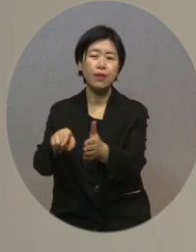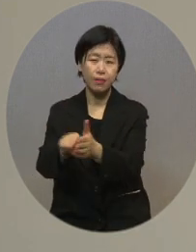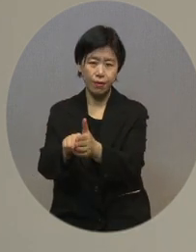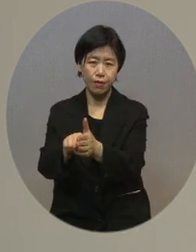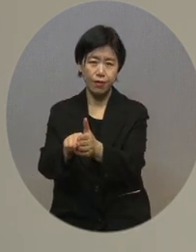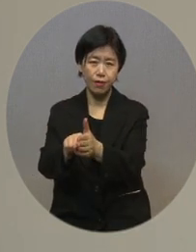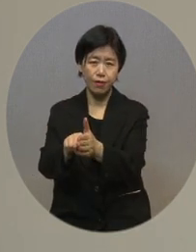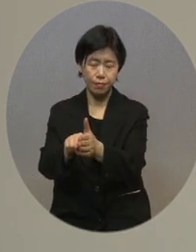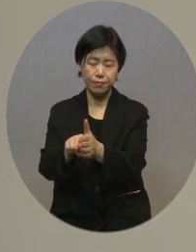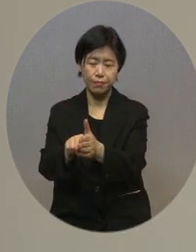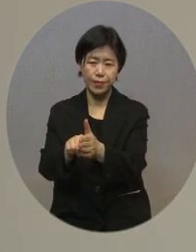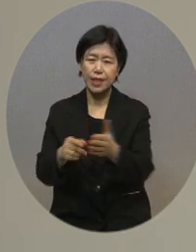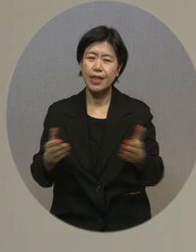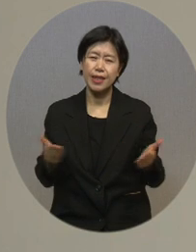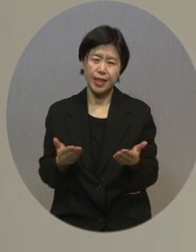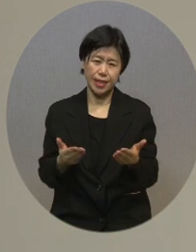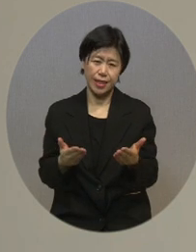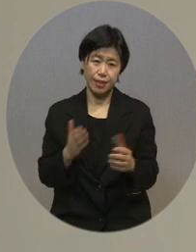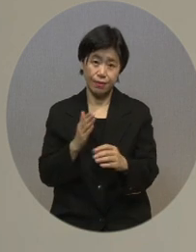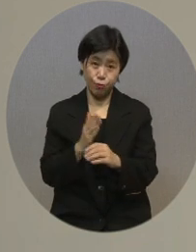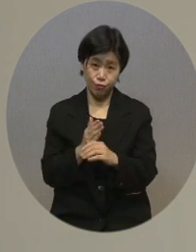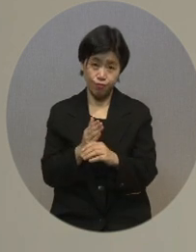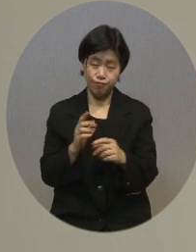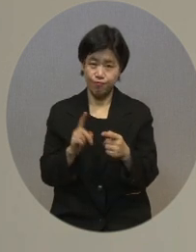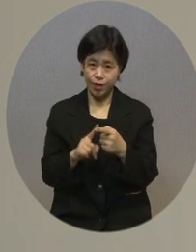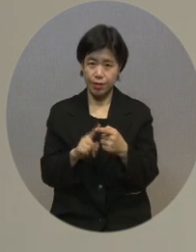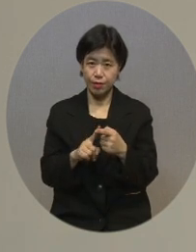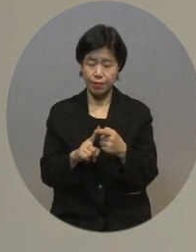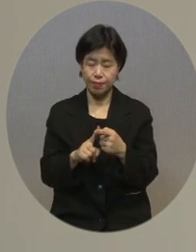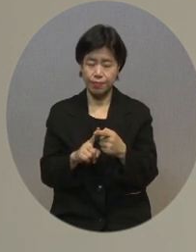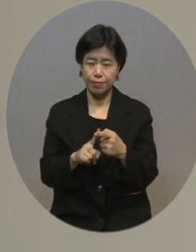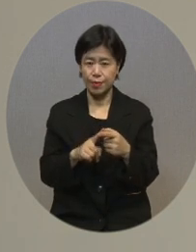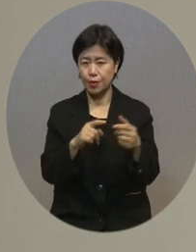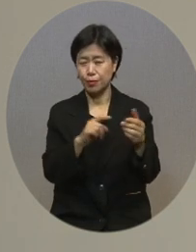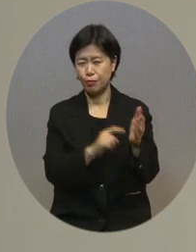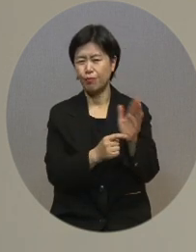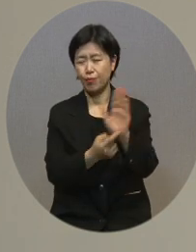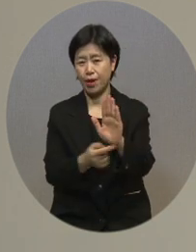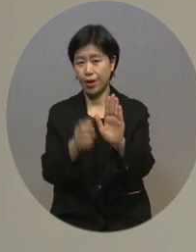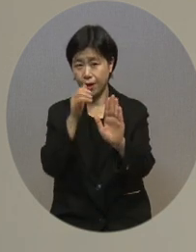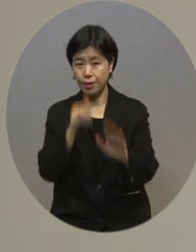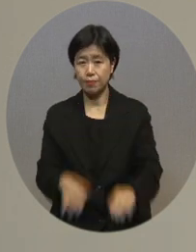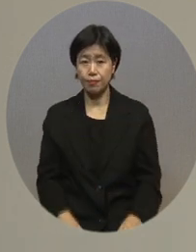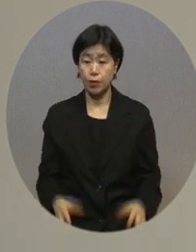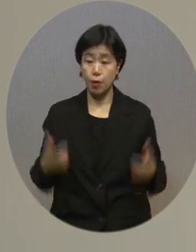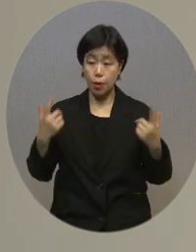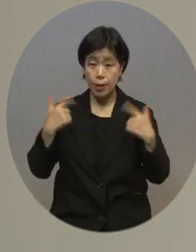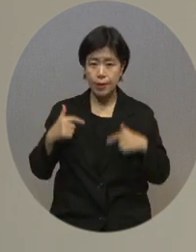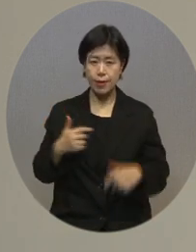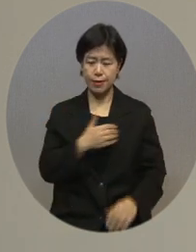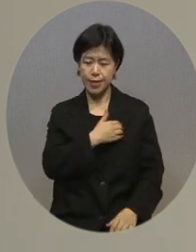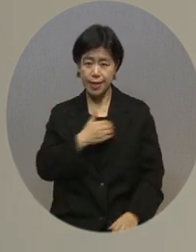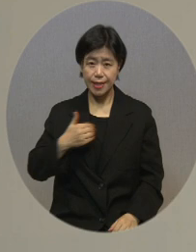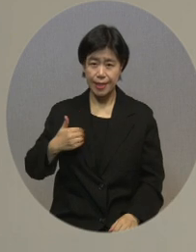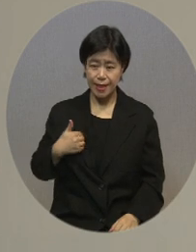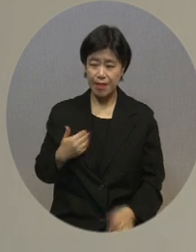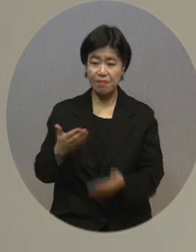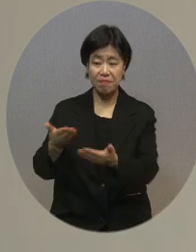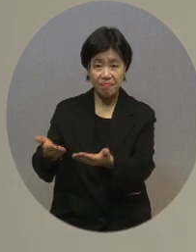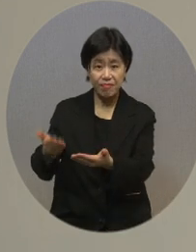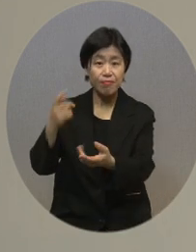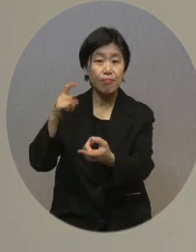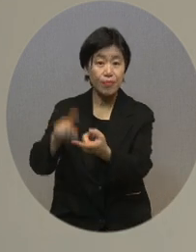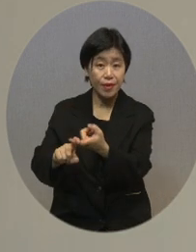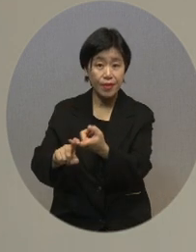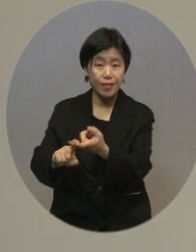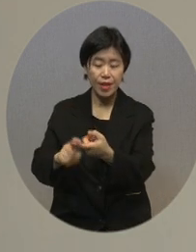메시지를 담고 싶어서 언제나 든든한 내 편 중구가 여러분을 위해서 이렇게 존재하고 있습니다. 그리고